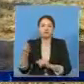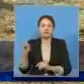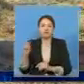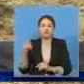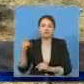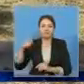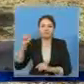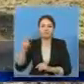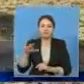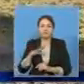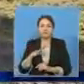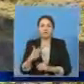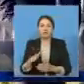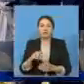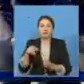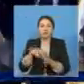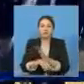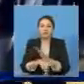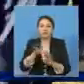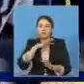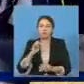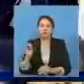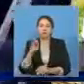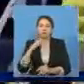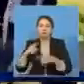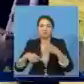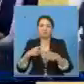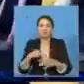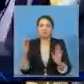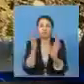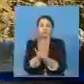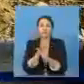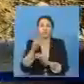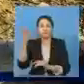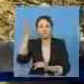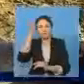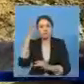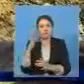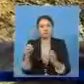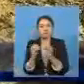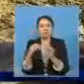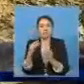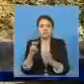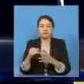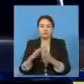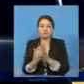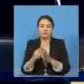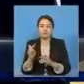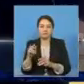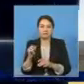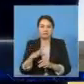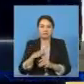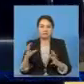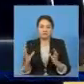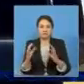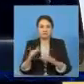войны. Уникальный объект позволяет углубиться в многовековую древность. Природный памятник находится в 10 километрах от села Акжар и имеет статус